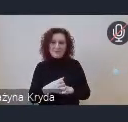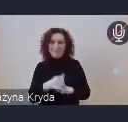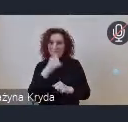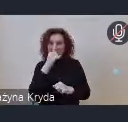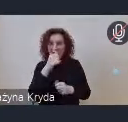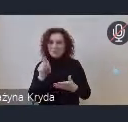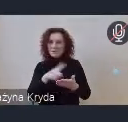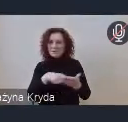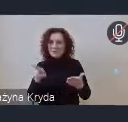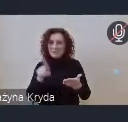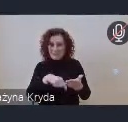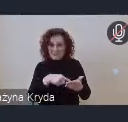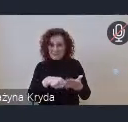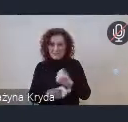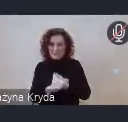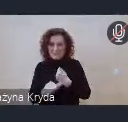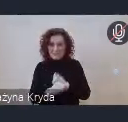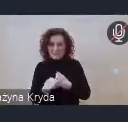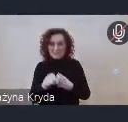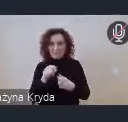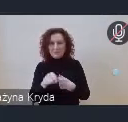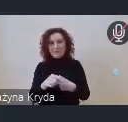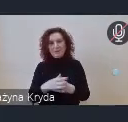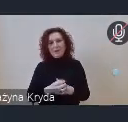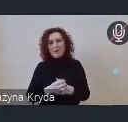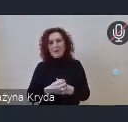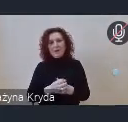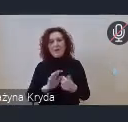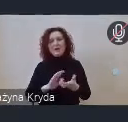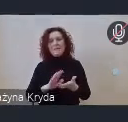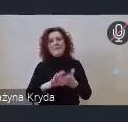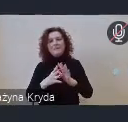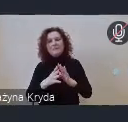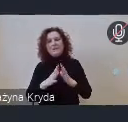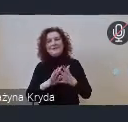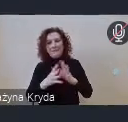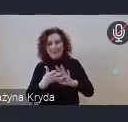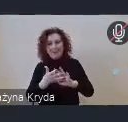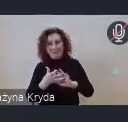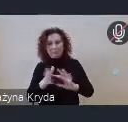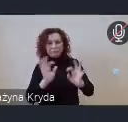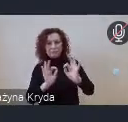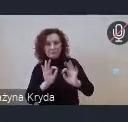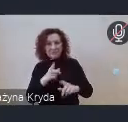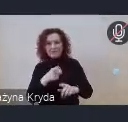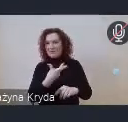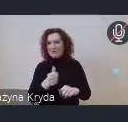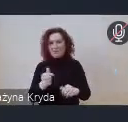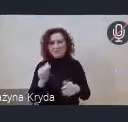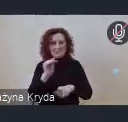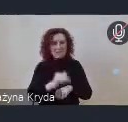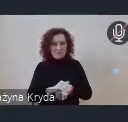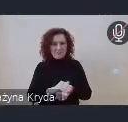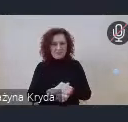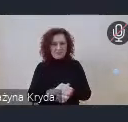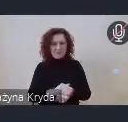ponieważ tutaj akurat konserwator zabytków nie pozwala To zwróćcie uwagę Może tego nie widać tak bardzo bardzo dobrze